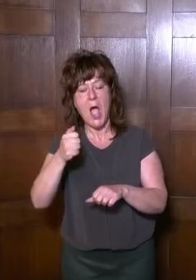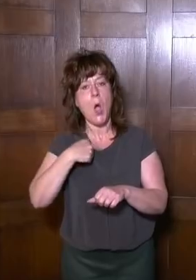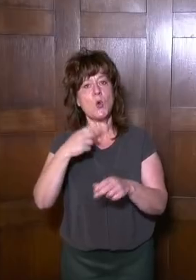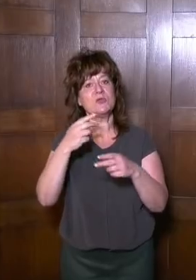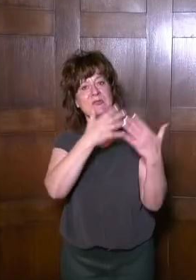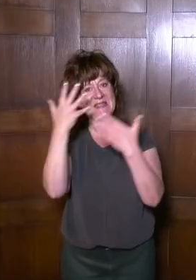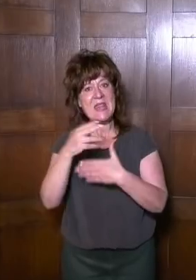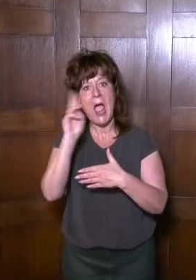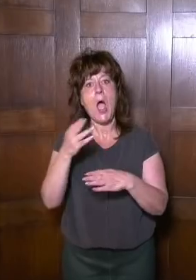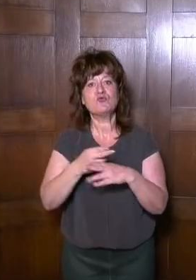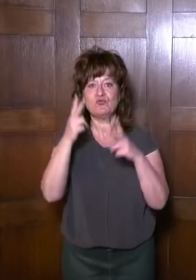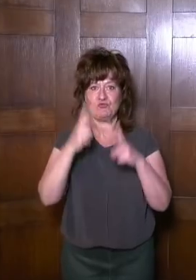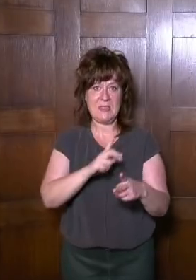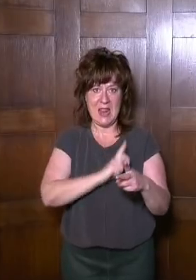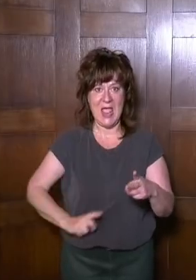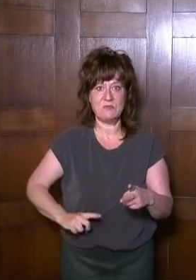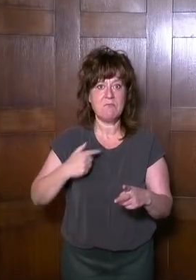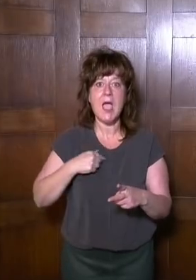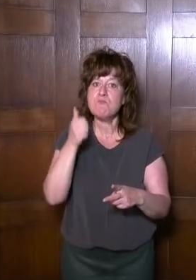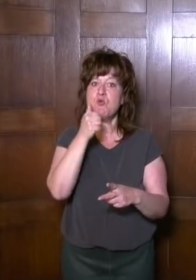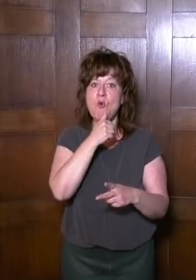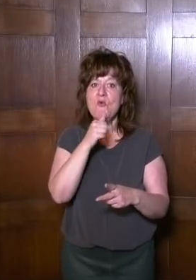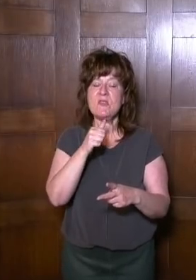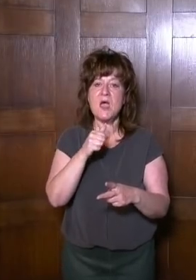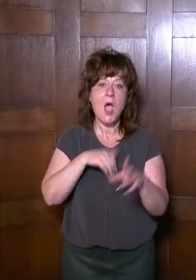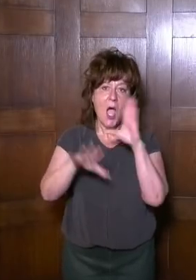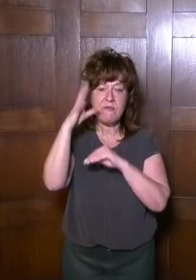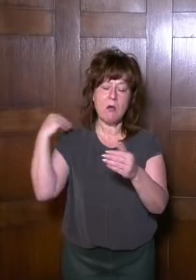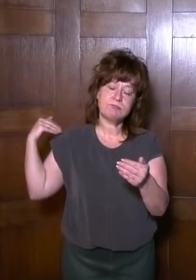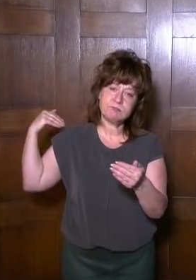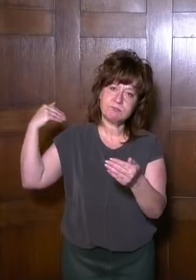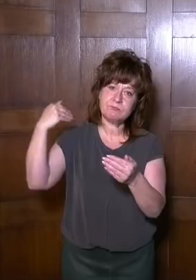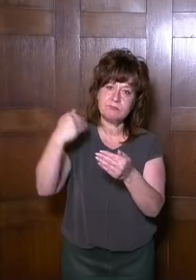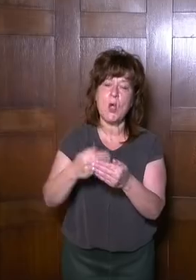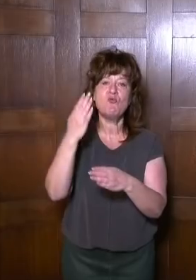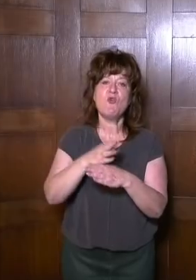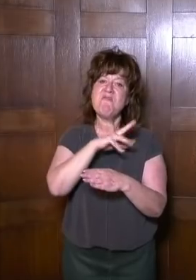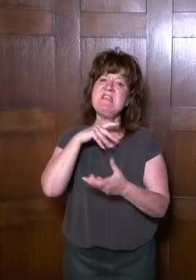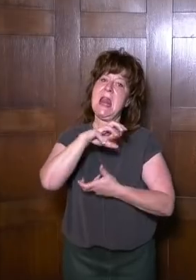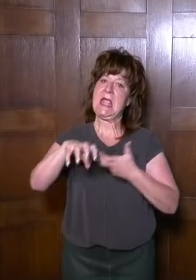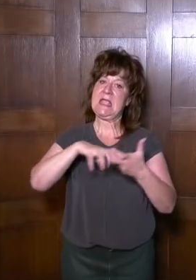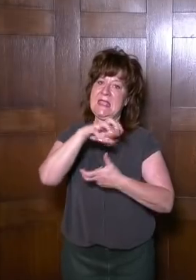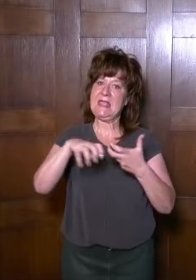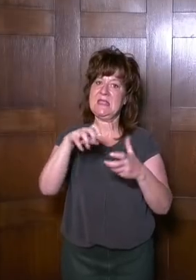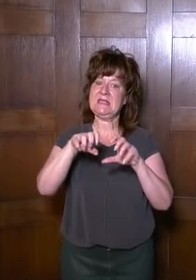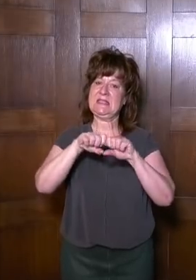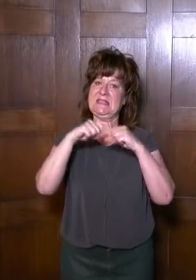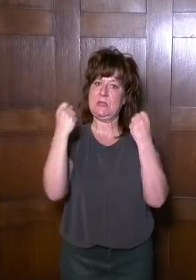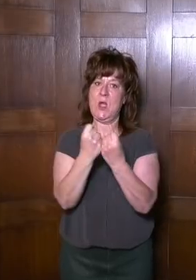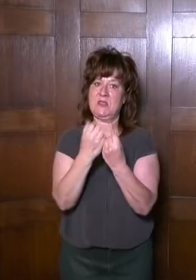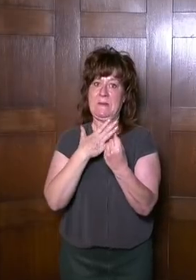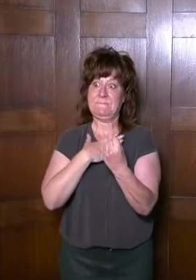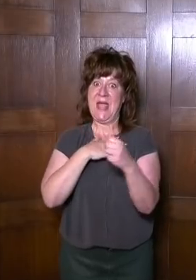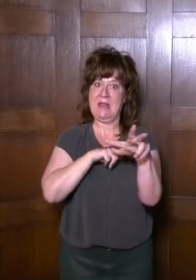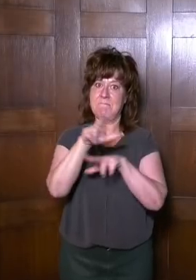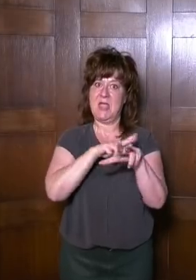Leipzig. Aufgrund meiner langjährigen Berufserfahrung habe ich schon in manchen Krisensituationen mein Management unter